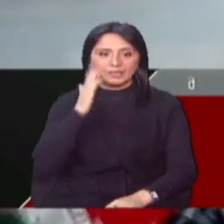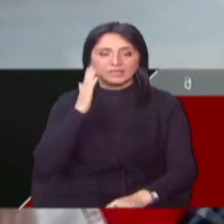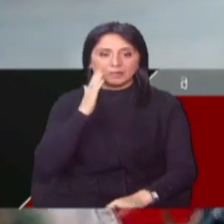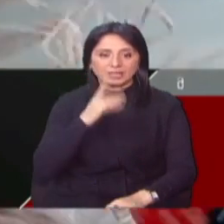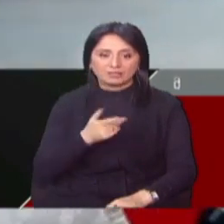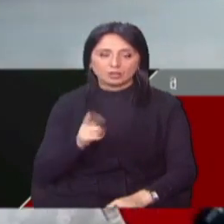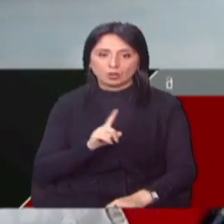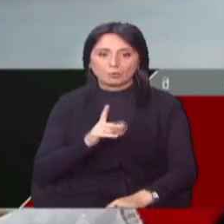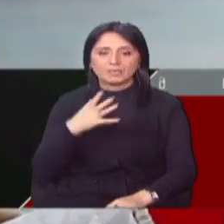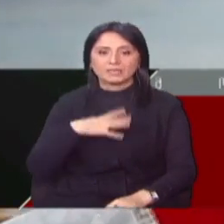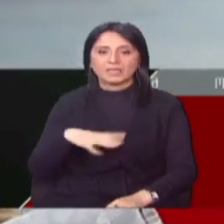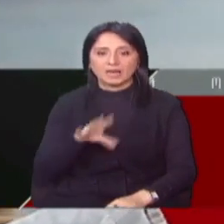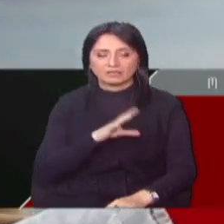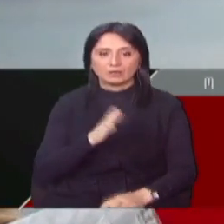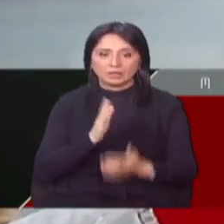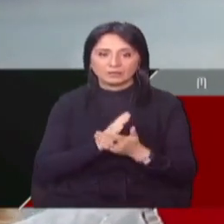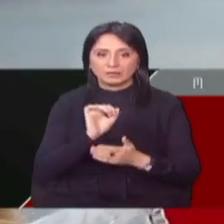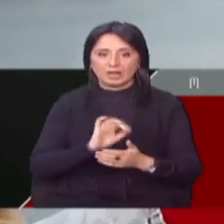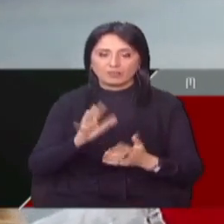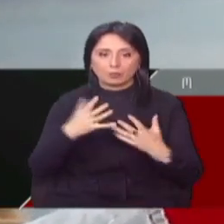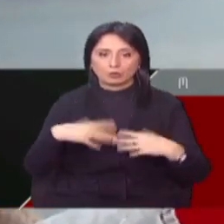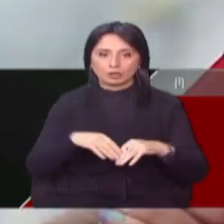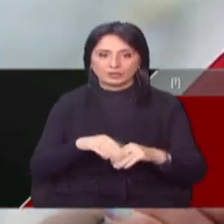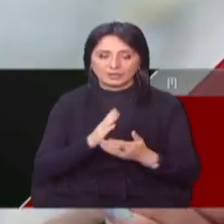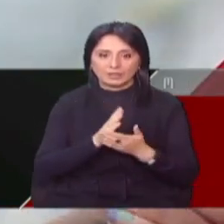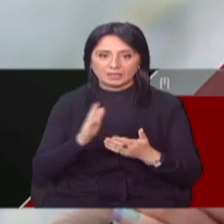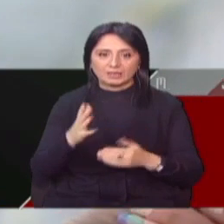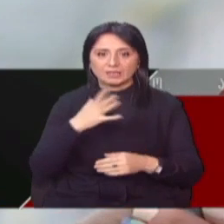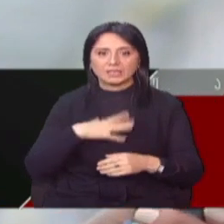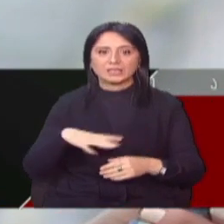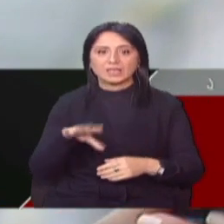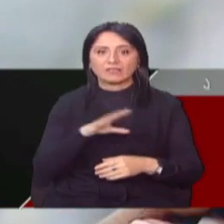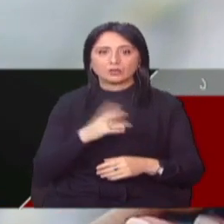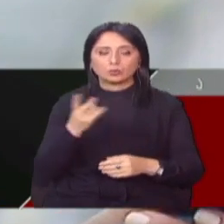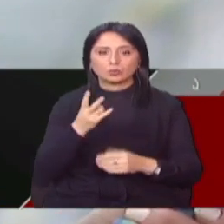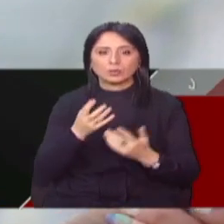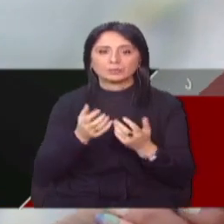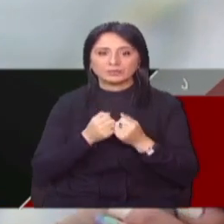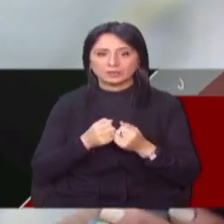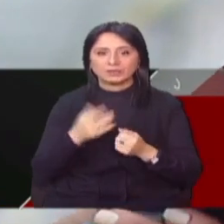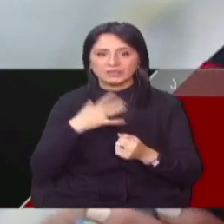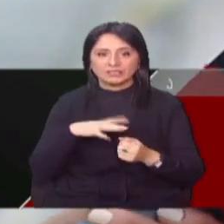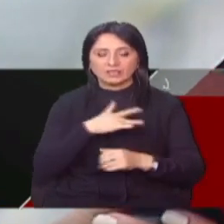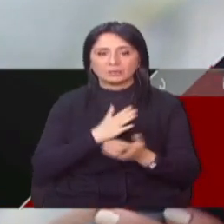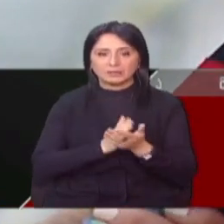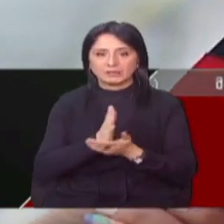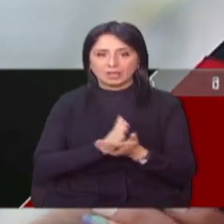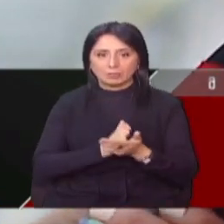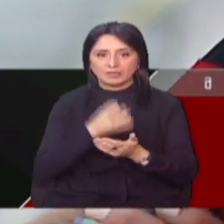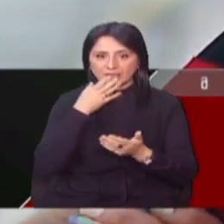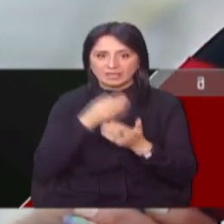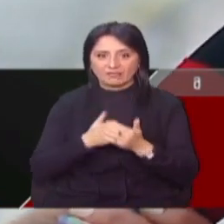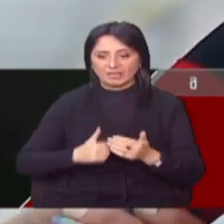simartles rom sakartvelo aris evropuli ojakhis natsili. Sakartvelo unda miigos sakartvelo imsakhurebs